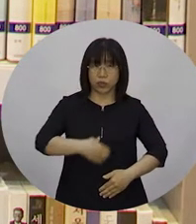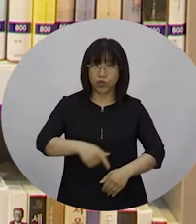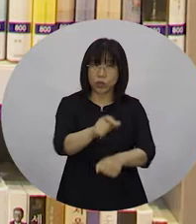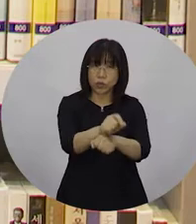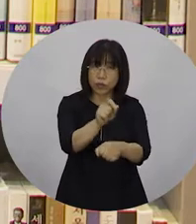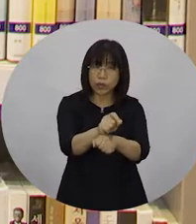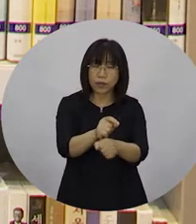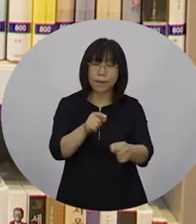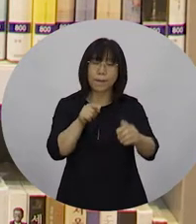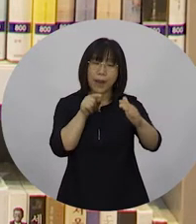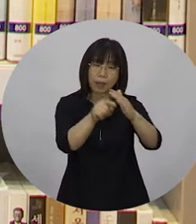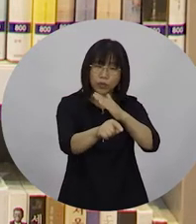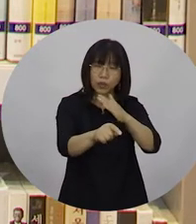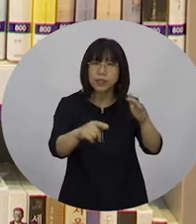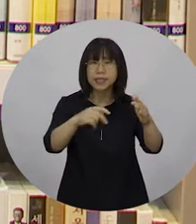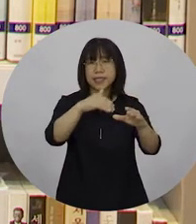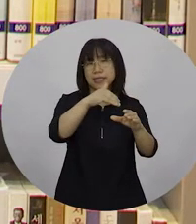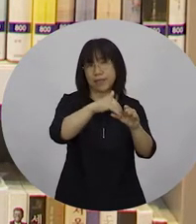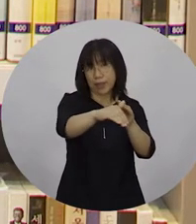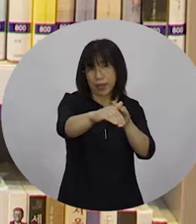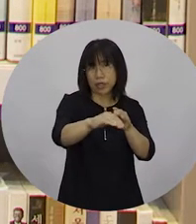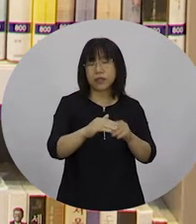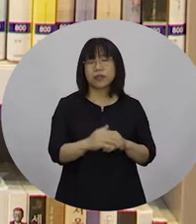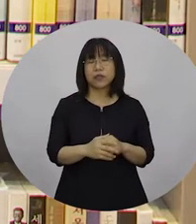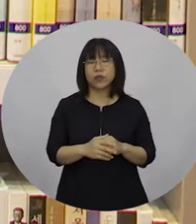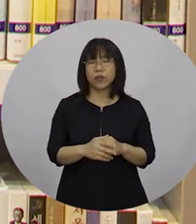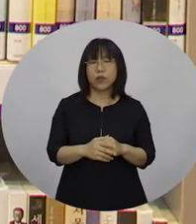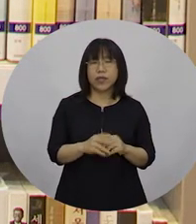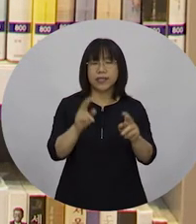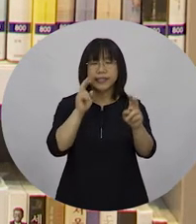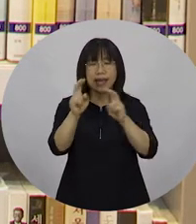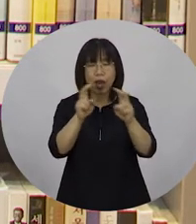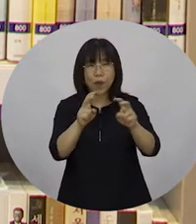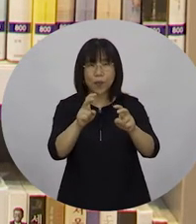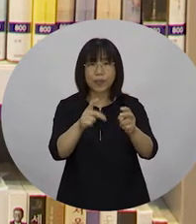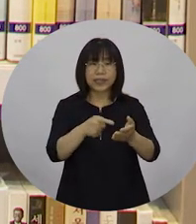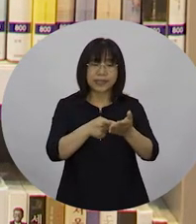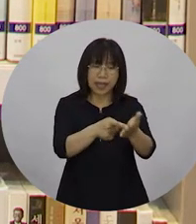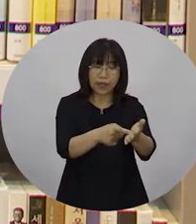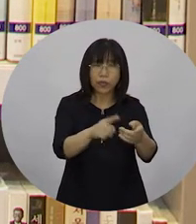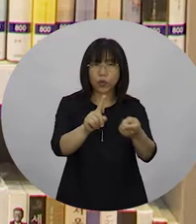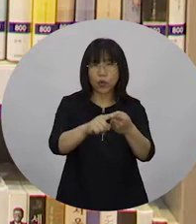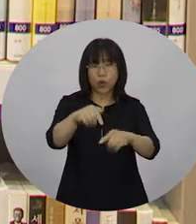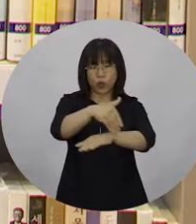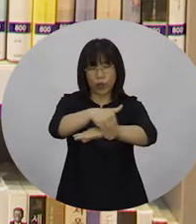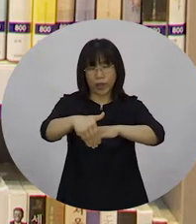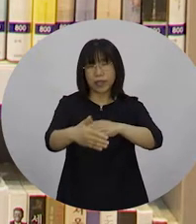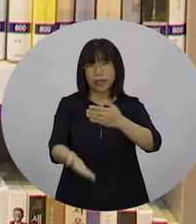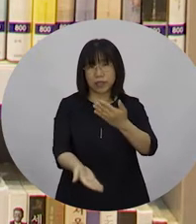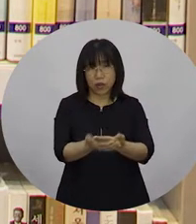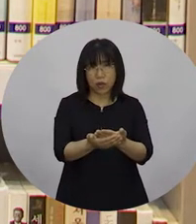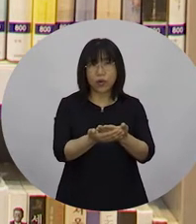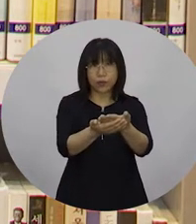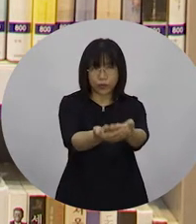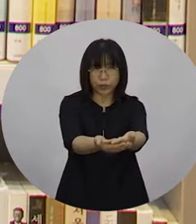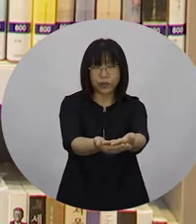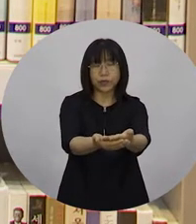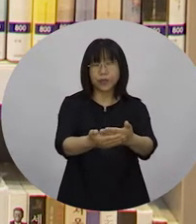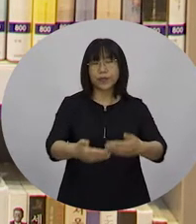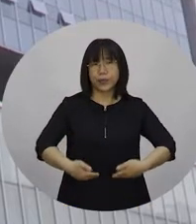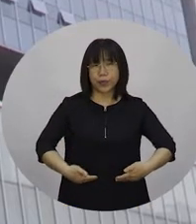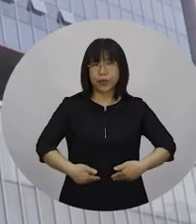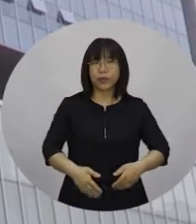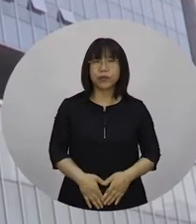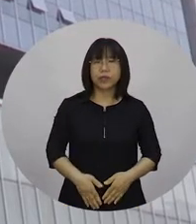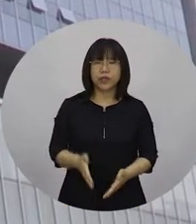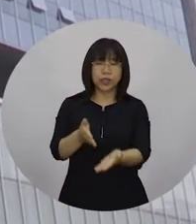주민센터를 방문하거나 이메일로 신청하면 되고 사업 제안서 사업계획서 등도 함께 제출하셔야 합니다